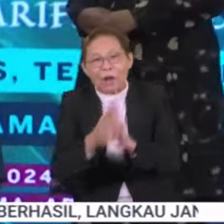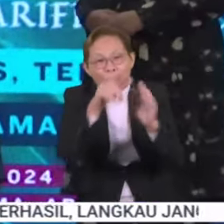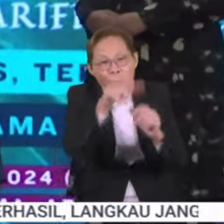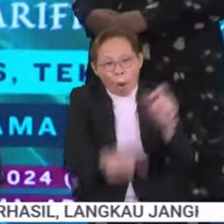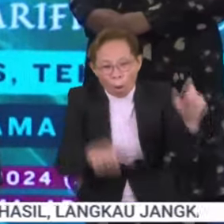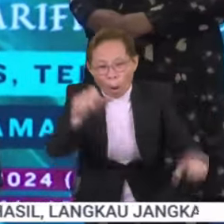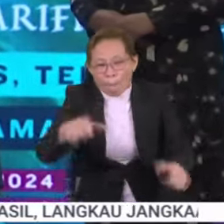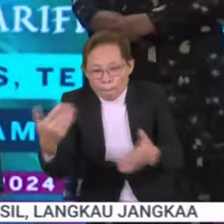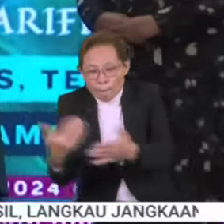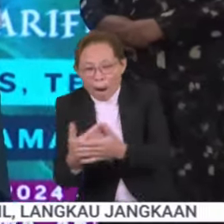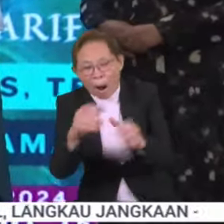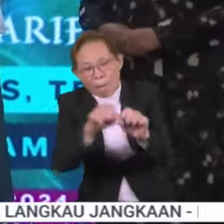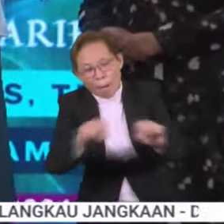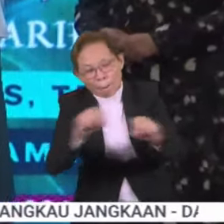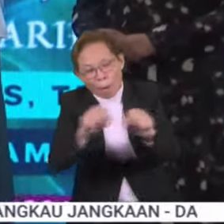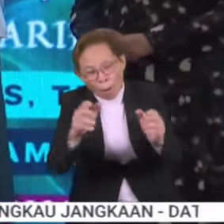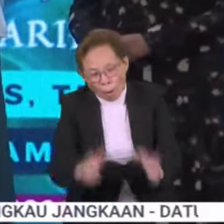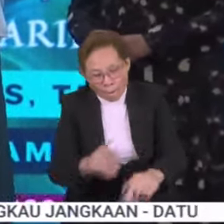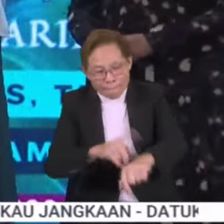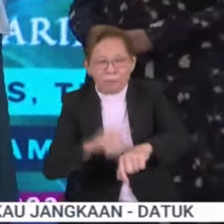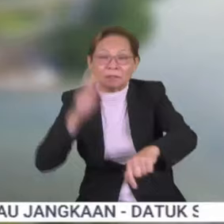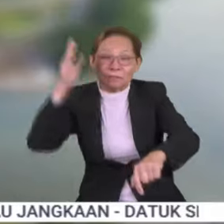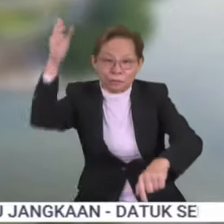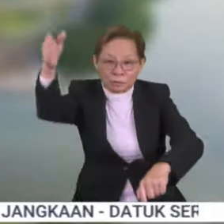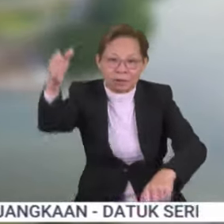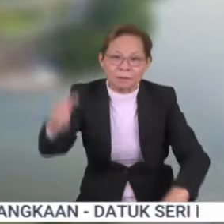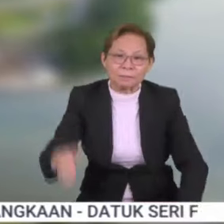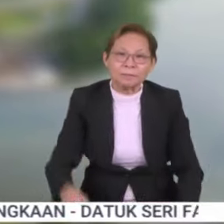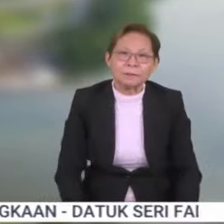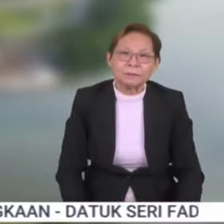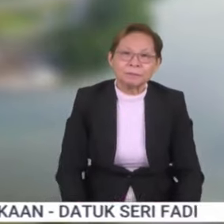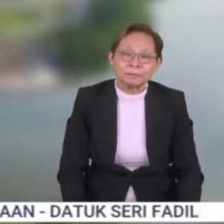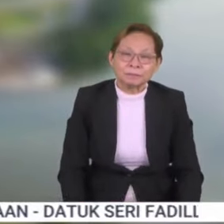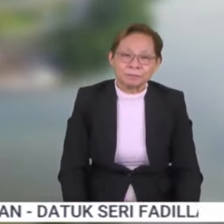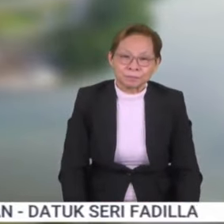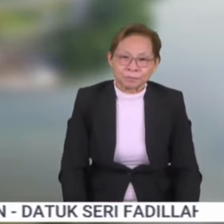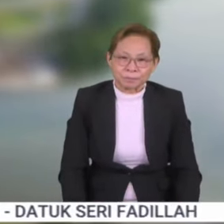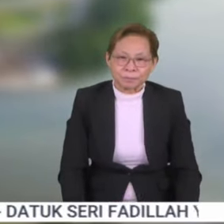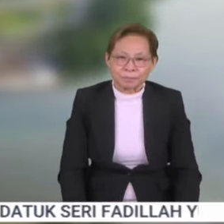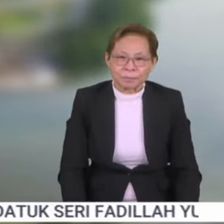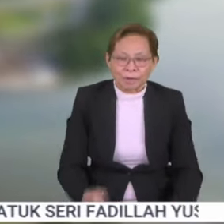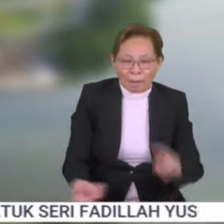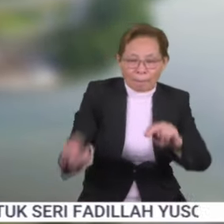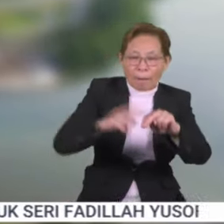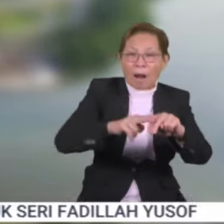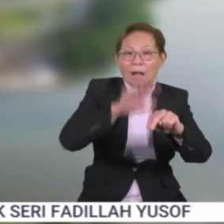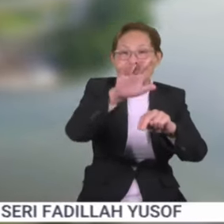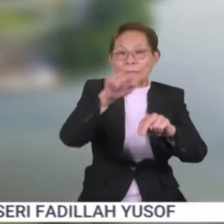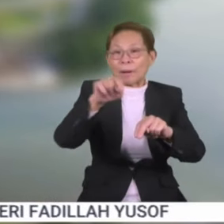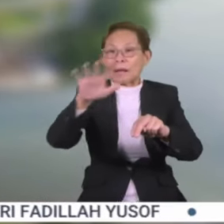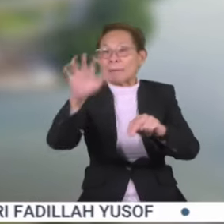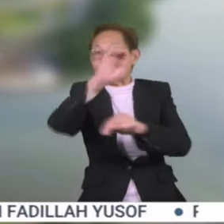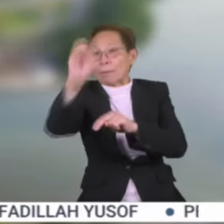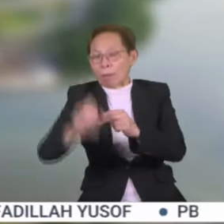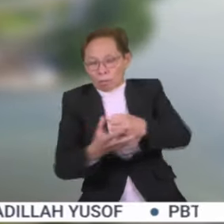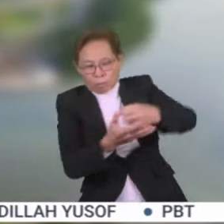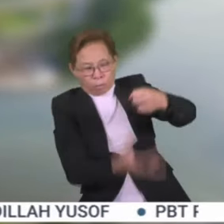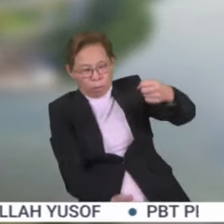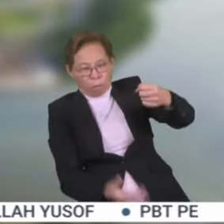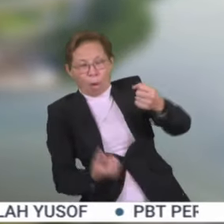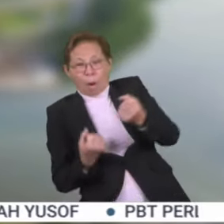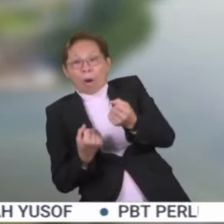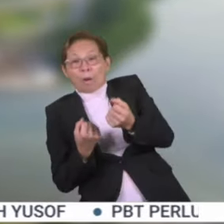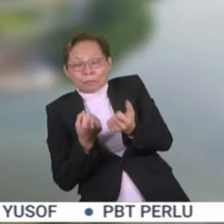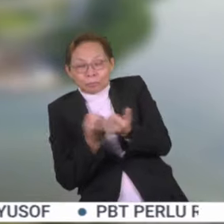sasterawan pada masa hadapan peningkatan 5.5% peruntukan